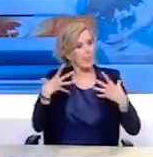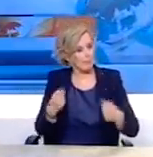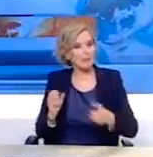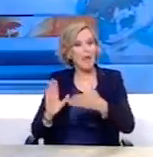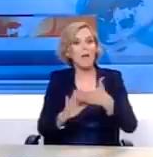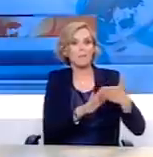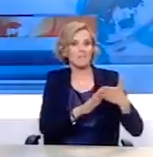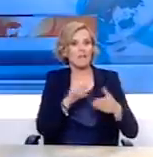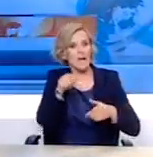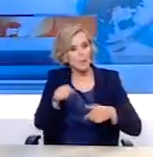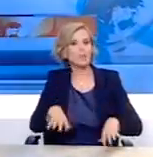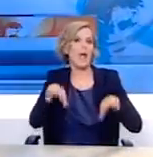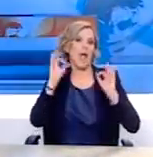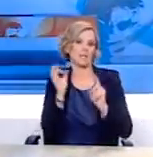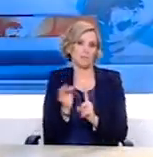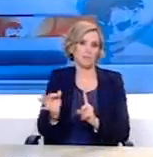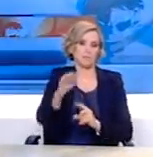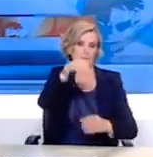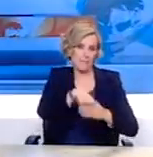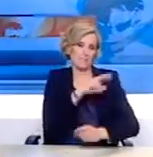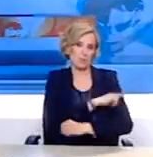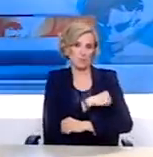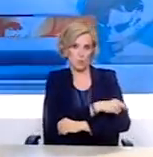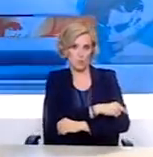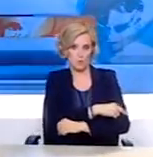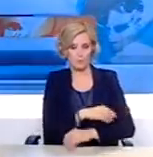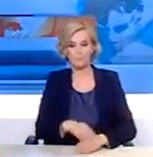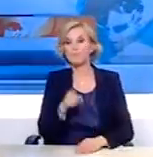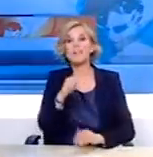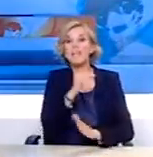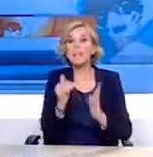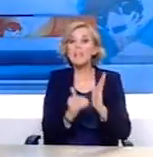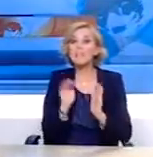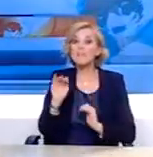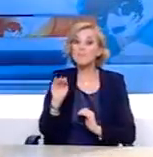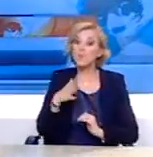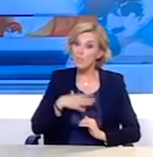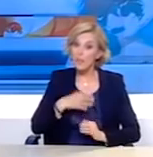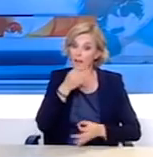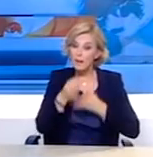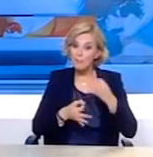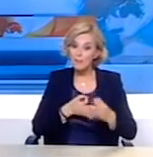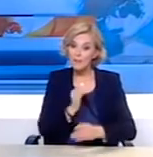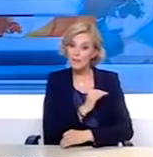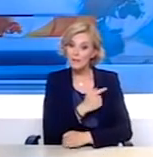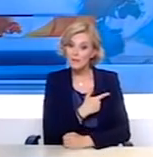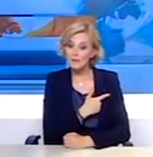επαφή στην κοινότητα με κρούσματα του ιού. Δεν ξέρω ο Υφυπουργός αν θέλει να πει κάτι παραπάνω για τους υγειονομικούς.